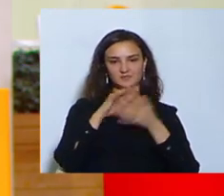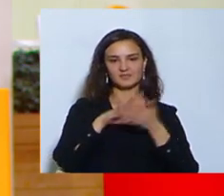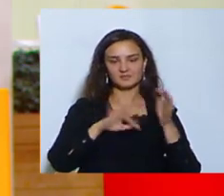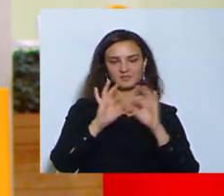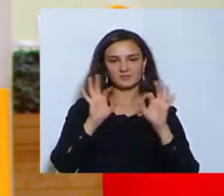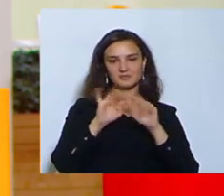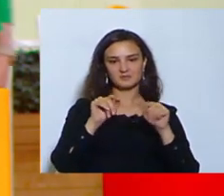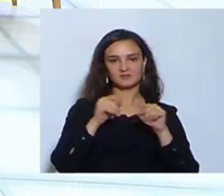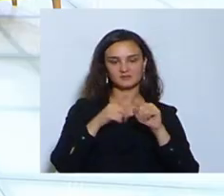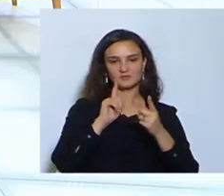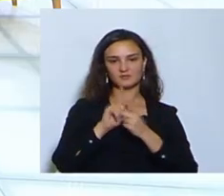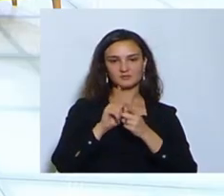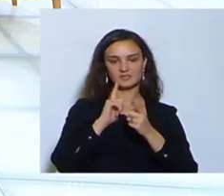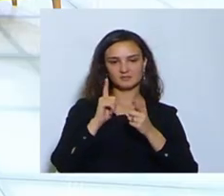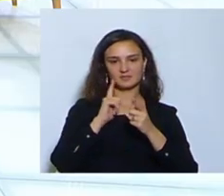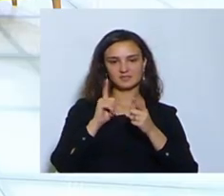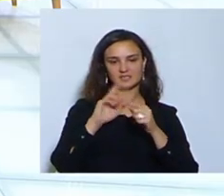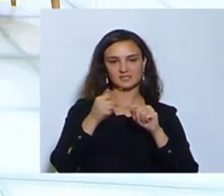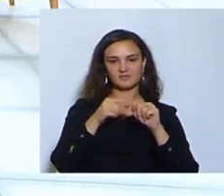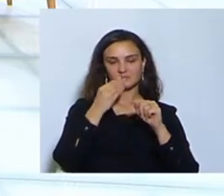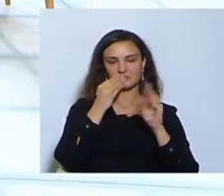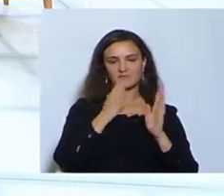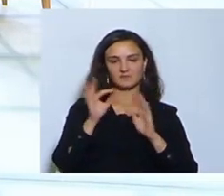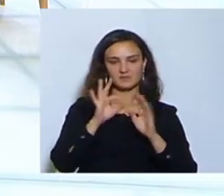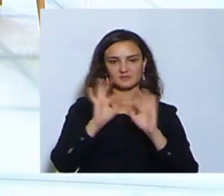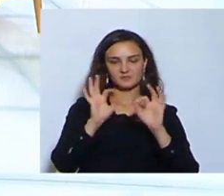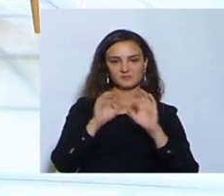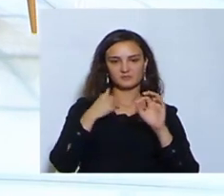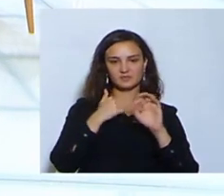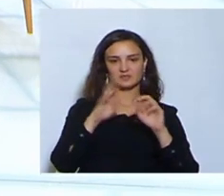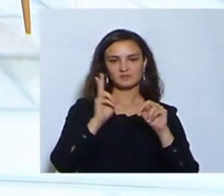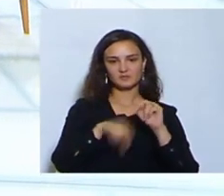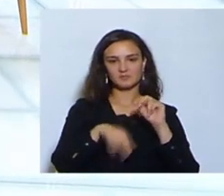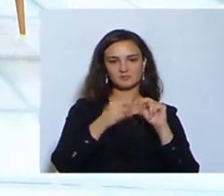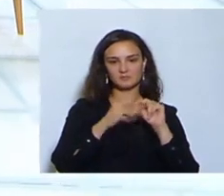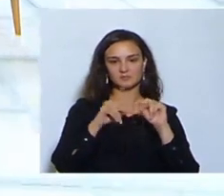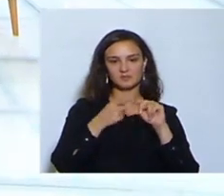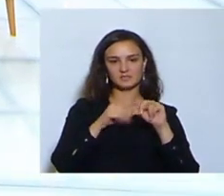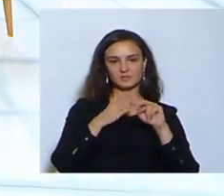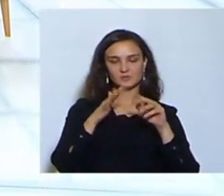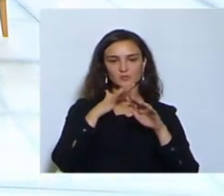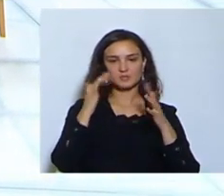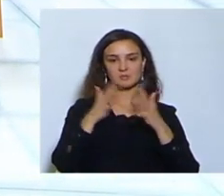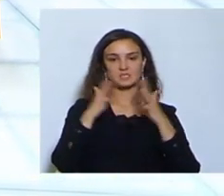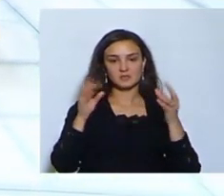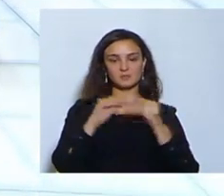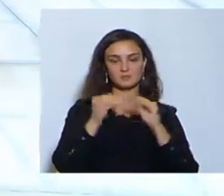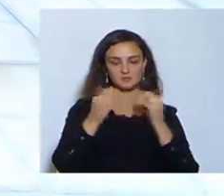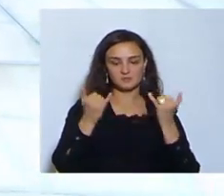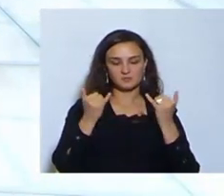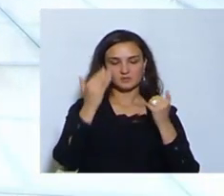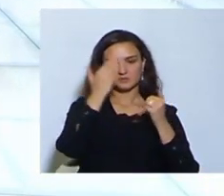ვაგრძელებთ საუბრებს, შევხვდებით ერთმანეთს, კვებით ქცევებზე საუბარი ჩვენ არ დაგვისრულებია, იმიტომ რომ ეს არის უზარმაზარი პრობლემა